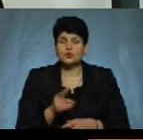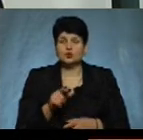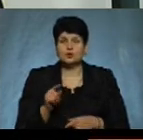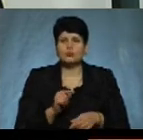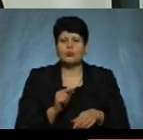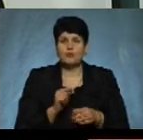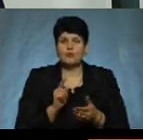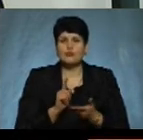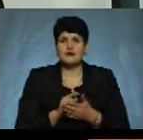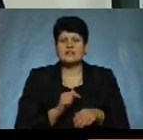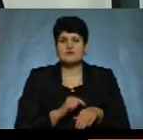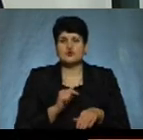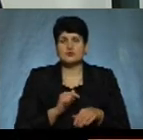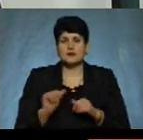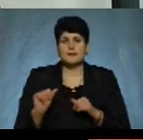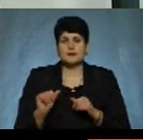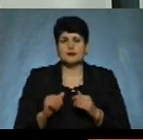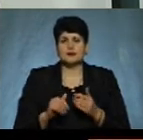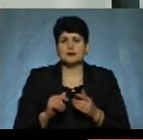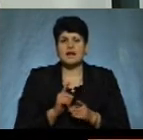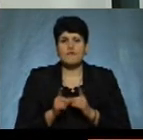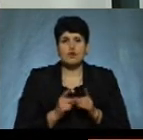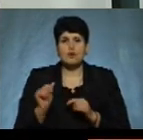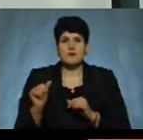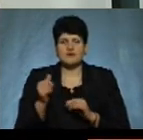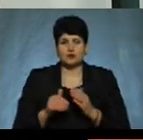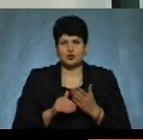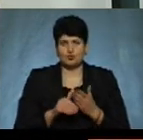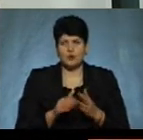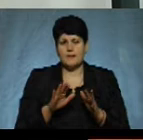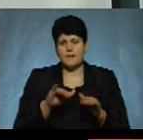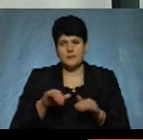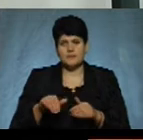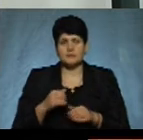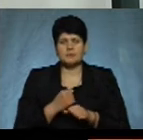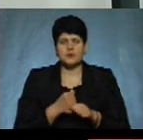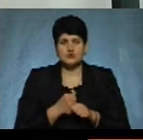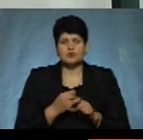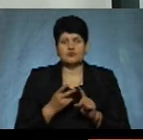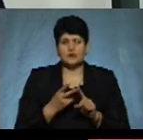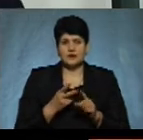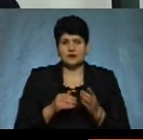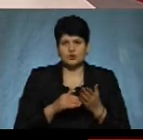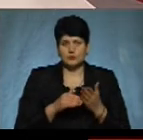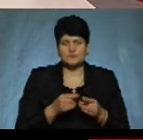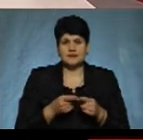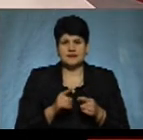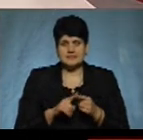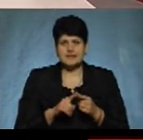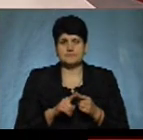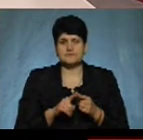відчути, перше, це реформу первинної допомоги. От, звичайно, далі паралельно ми працюємо по реформі вторинної допомоги. Це все